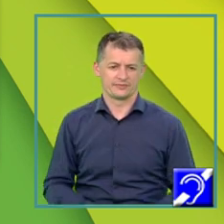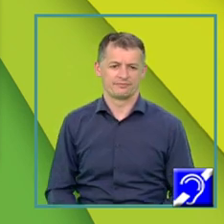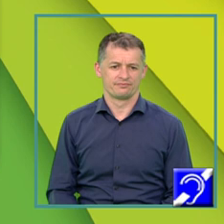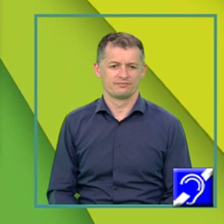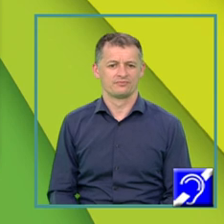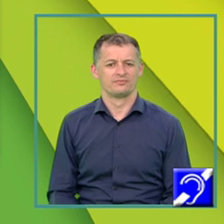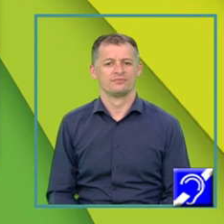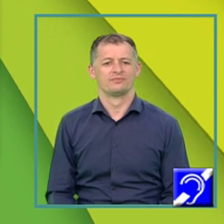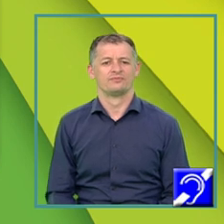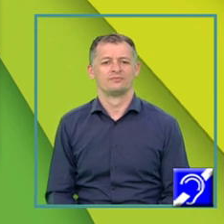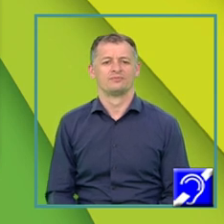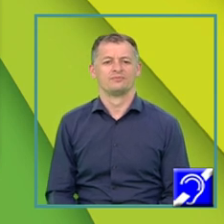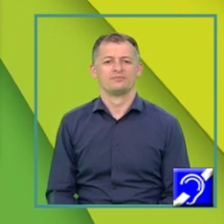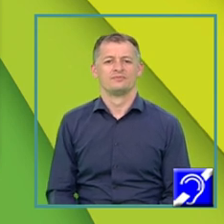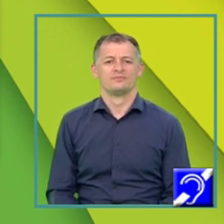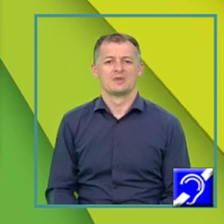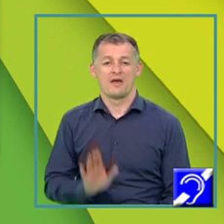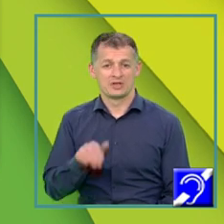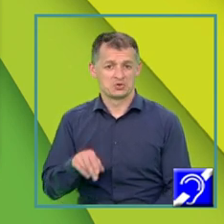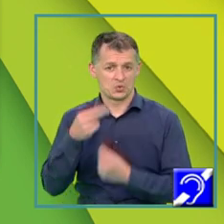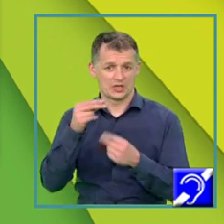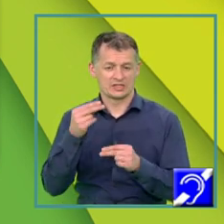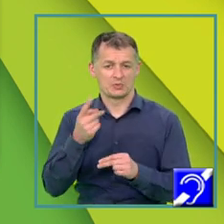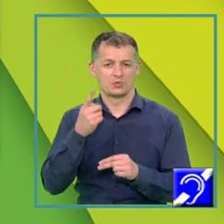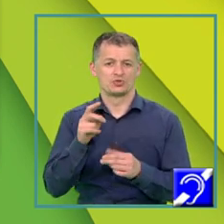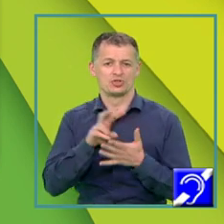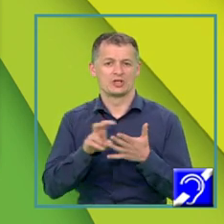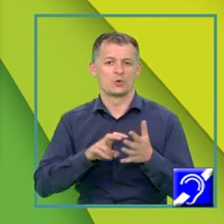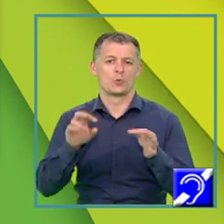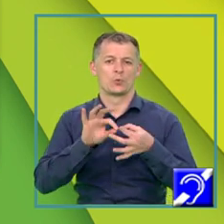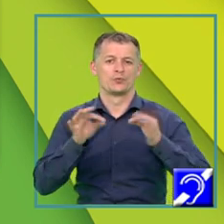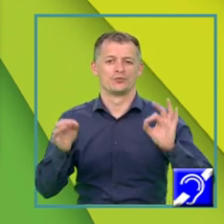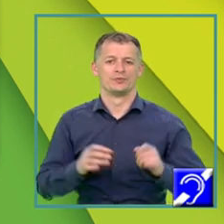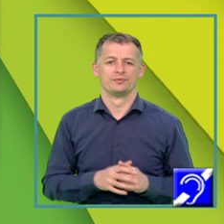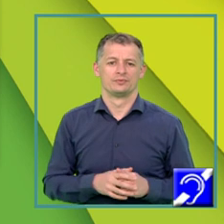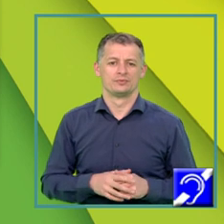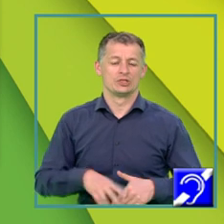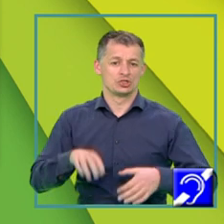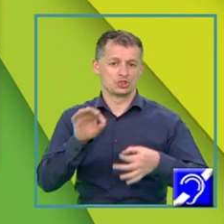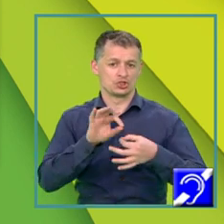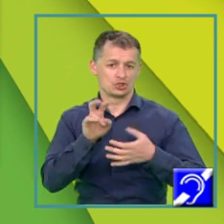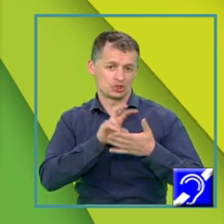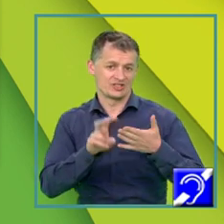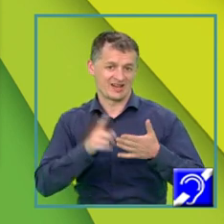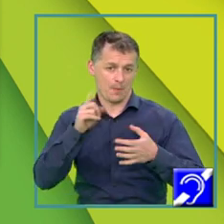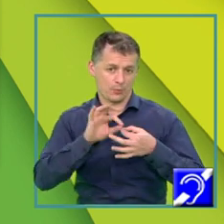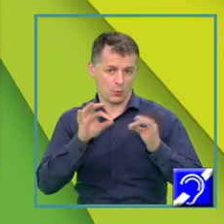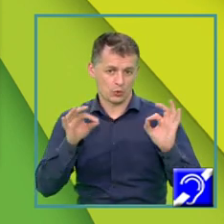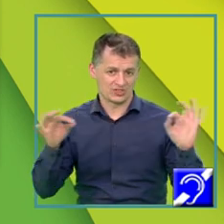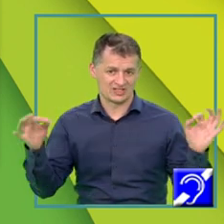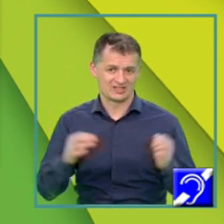exemplu citirea unui cuvânt citirea unei propoziții